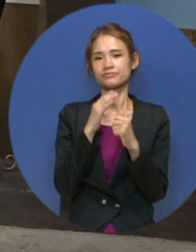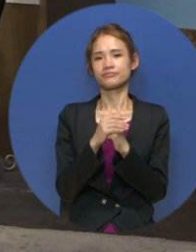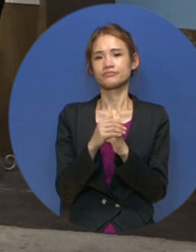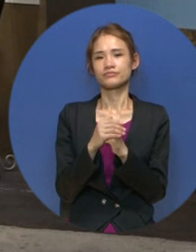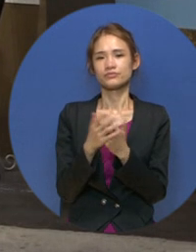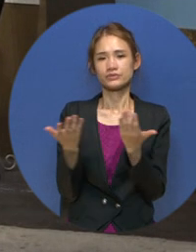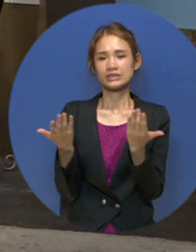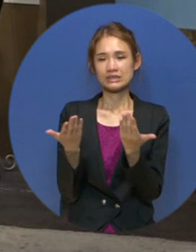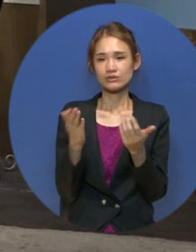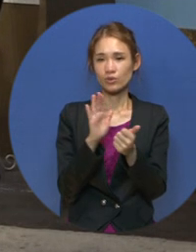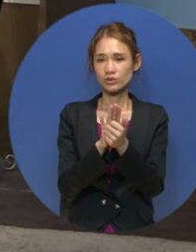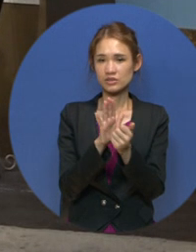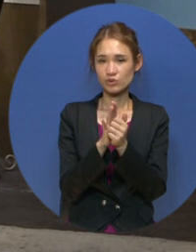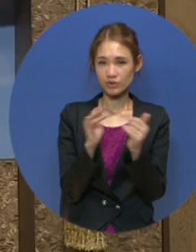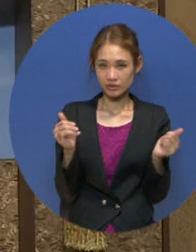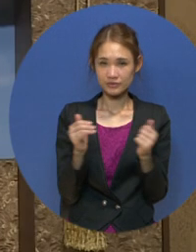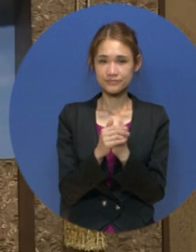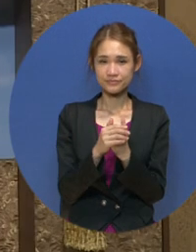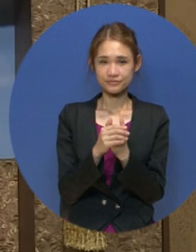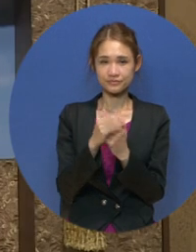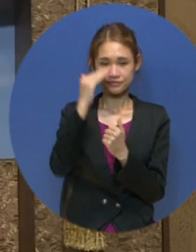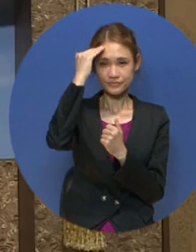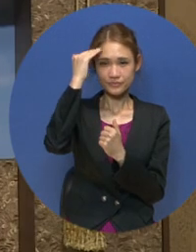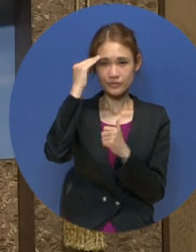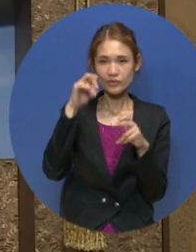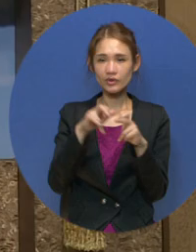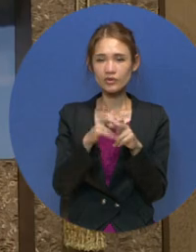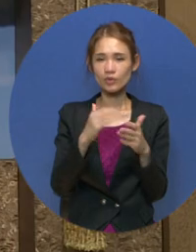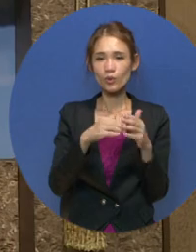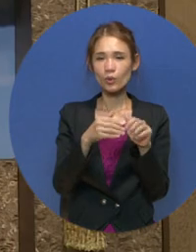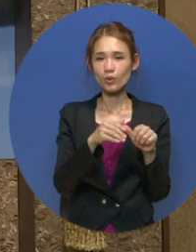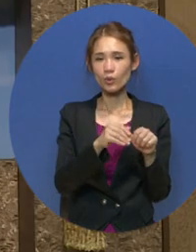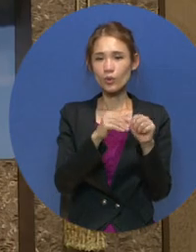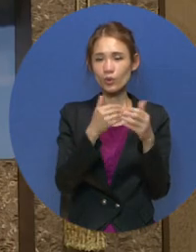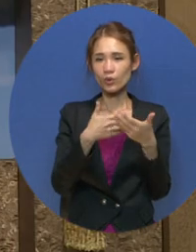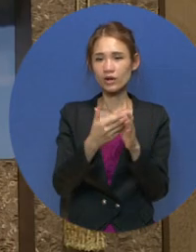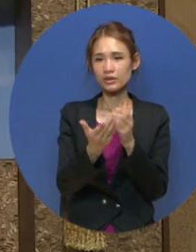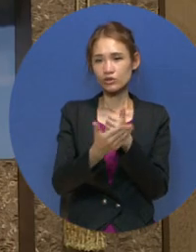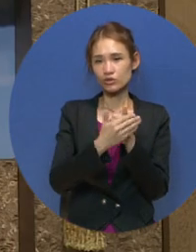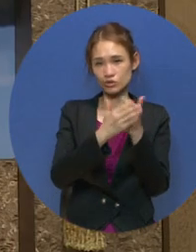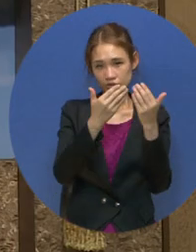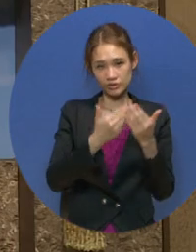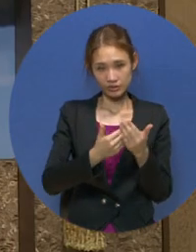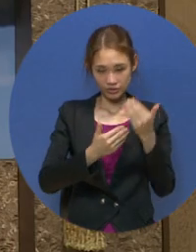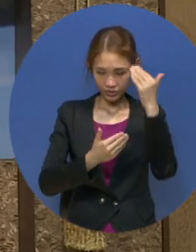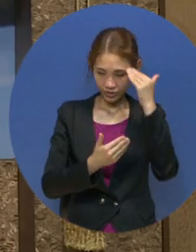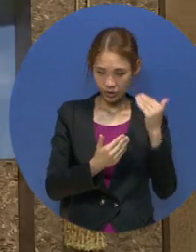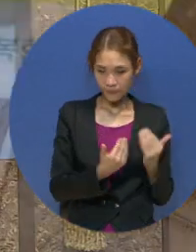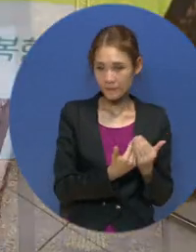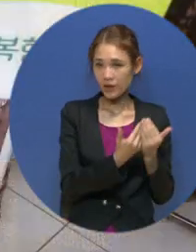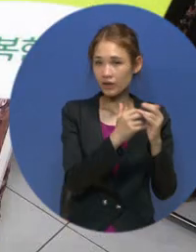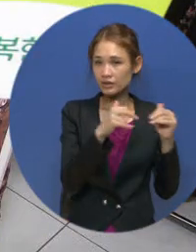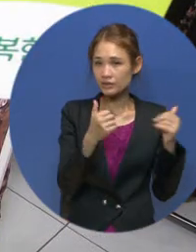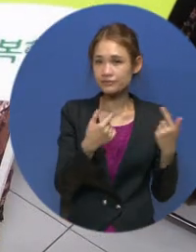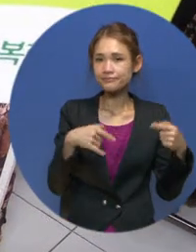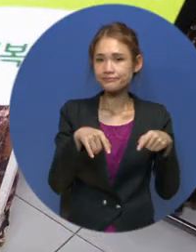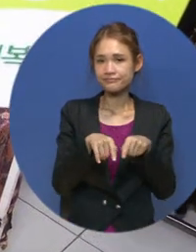이제 근로지원인이라고 해서 예. 장애인 고용공단이 지원해 주시는 발달장애인들과 함께하는